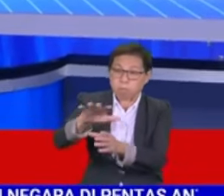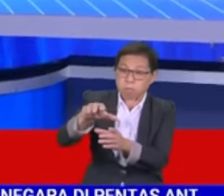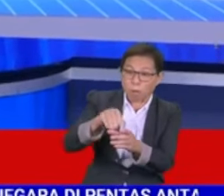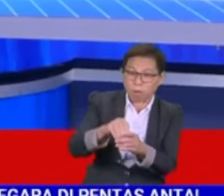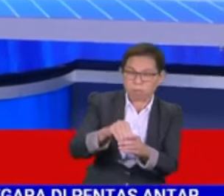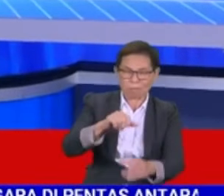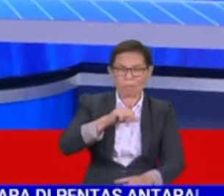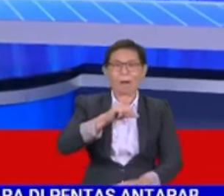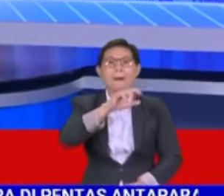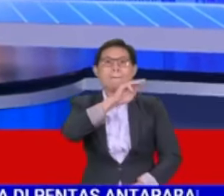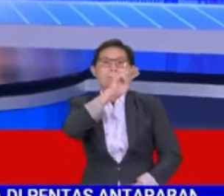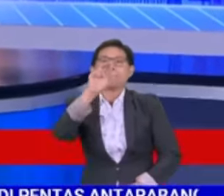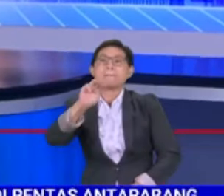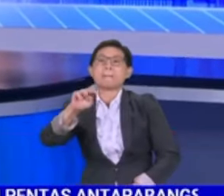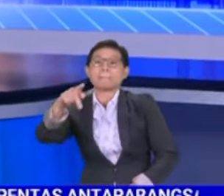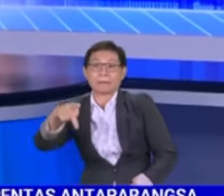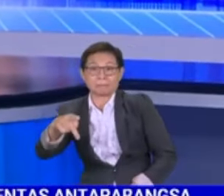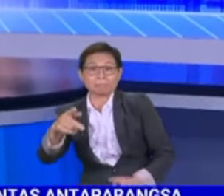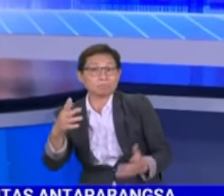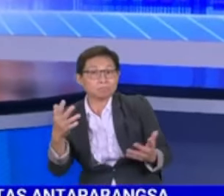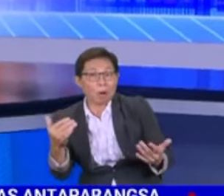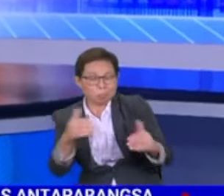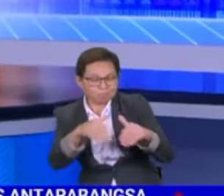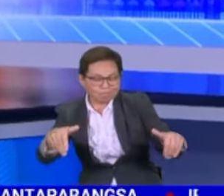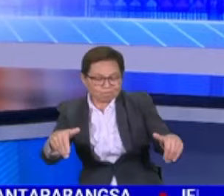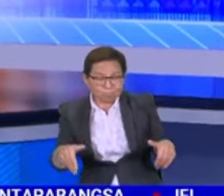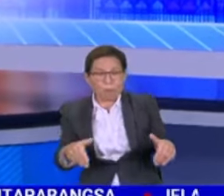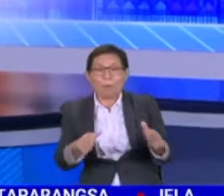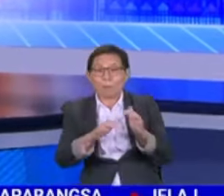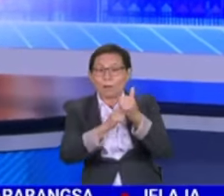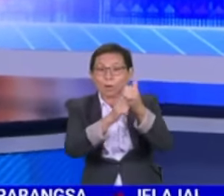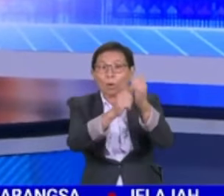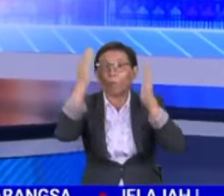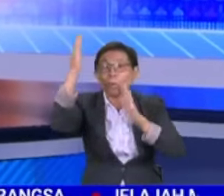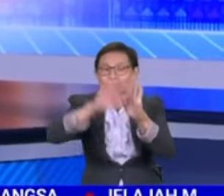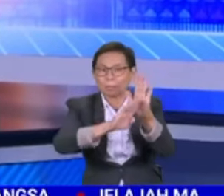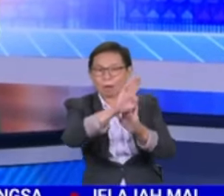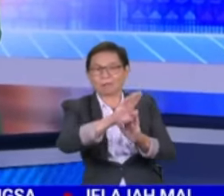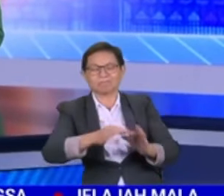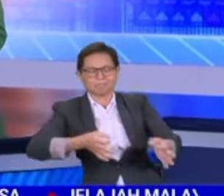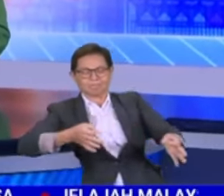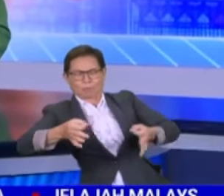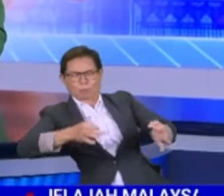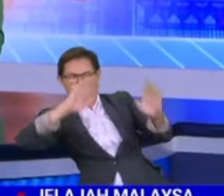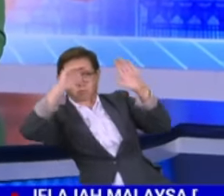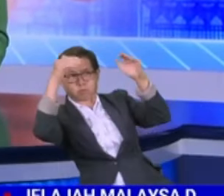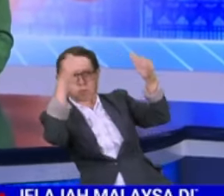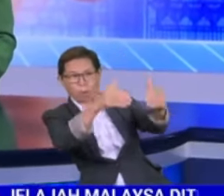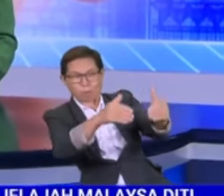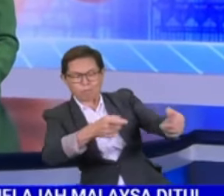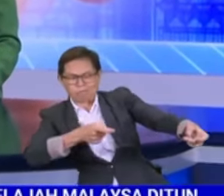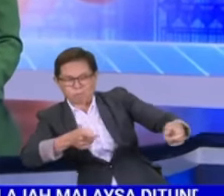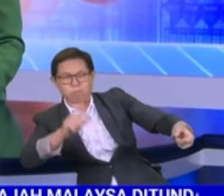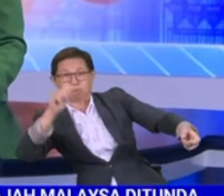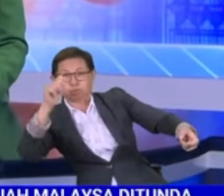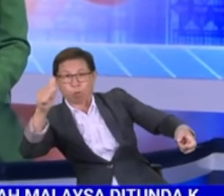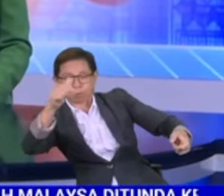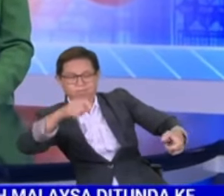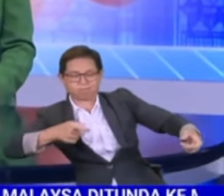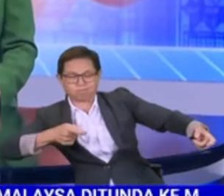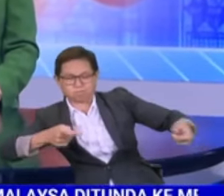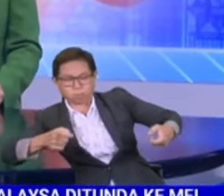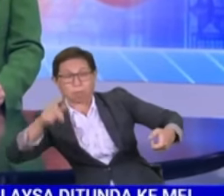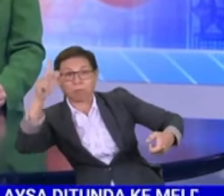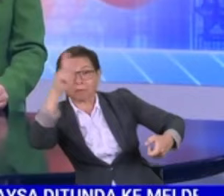membabitkan anggota Jemaah Menteri. Ini seiring prinsip Malaysia Madani yang jelas beliau menekankan tata kelola yang baik dalam